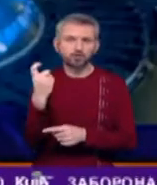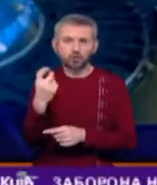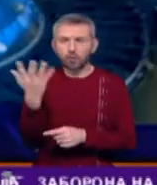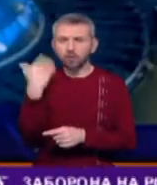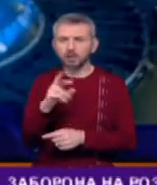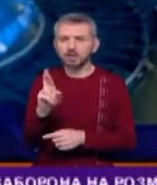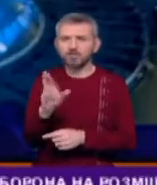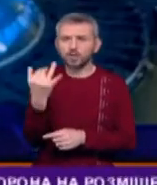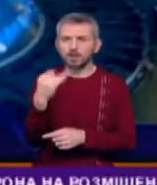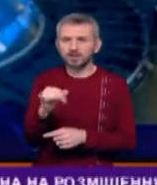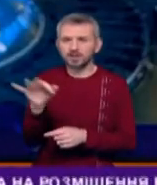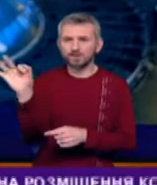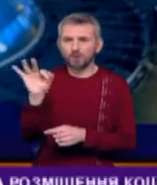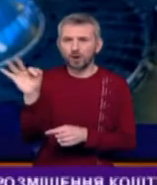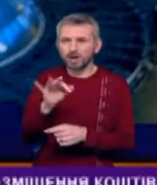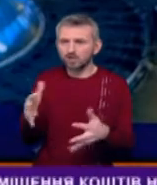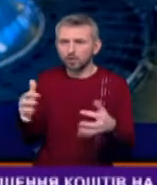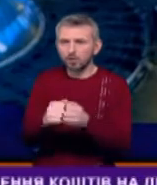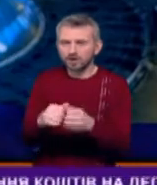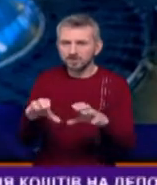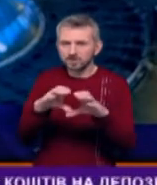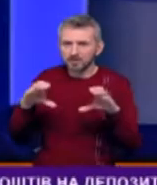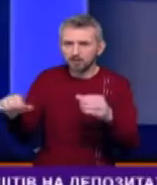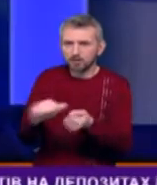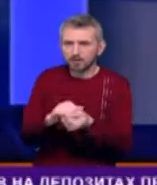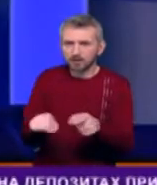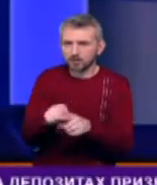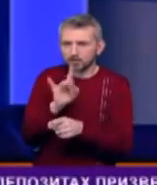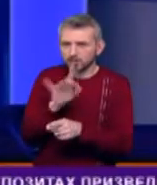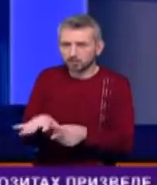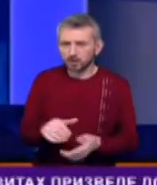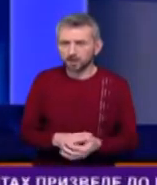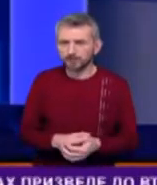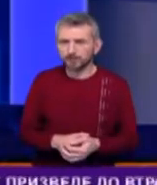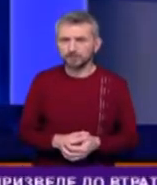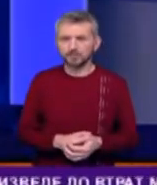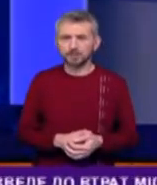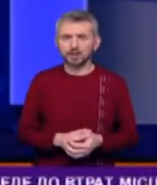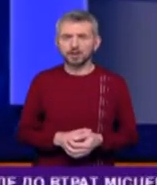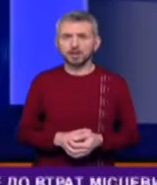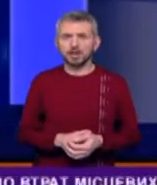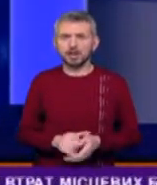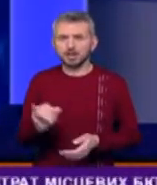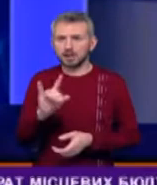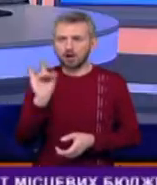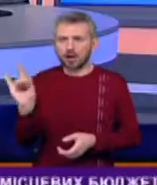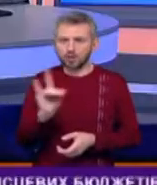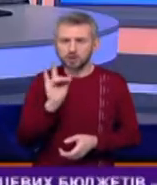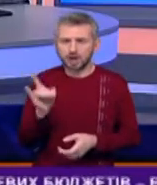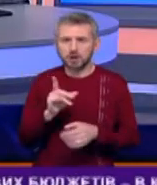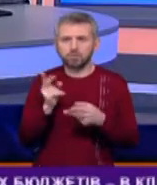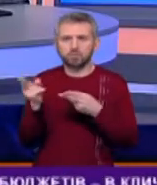там ловив їх з такими кіпами паперів. Не без того. Такого не буде. І були ще ці каруселі, поїздки цих